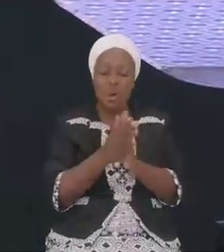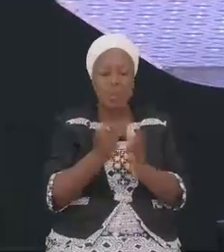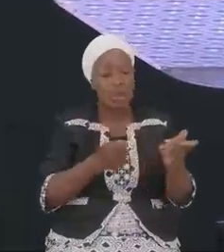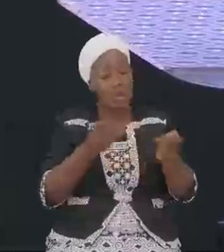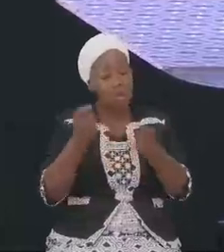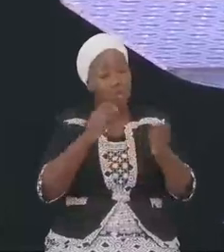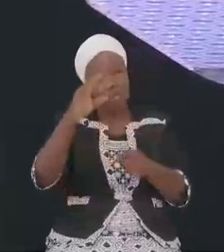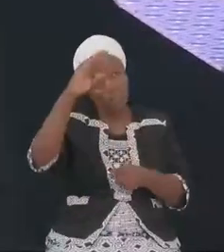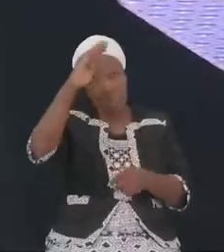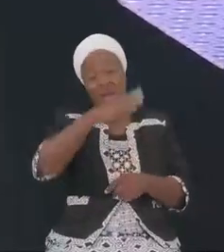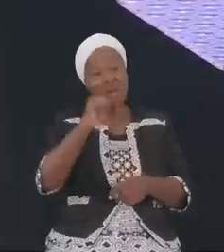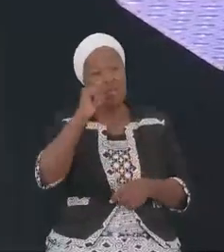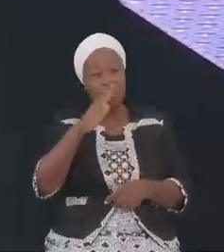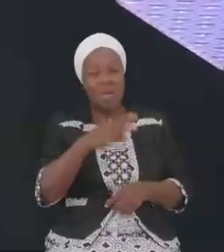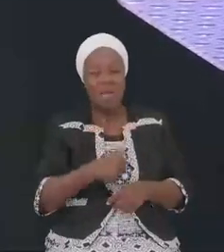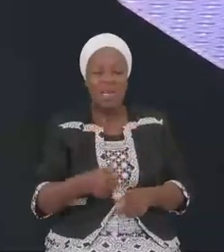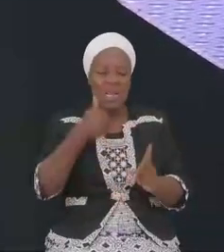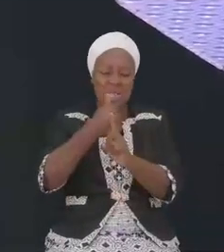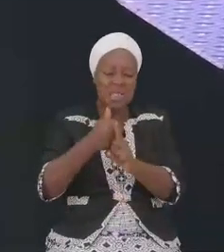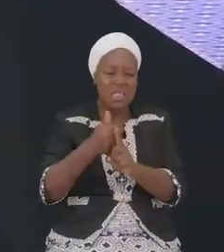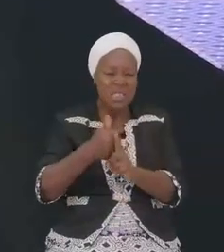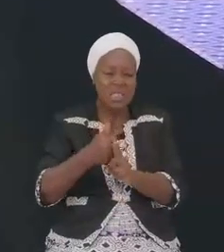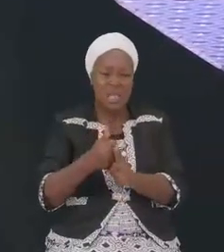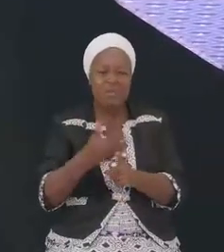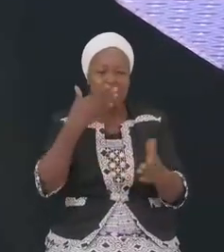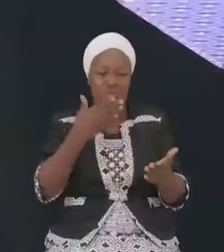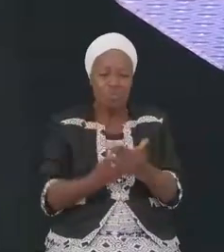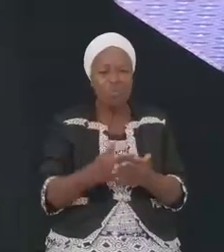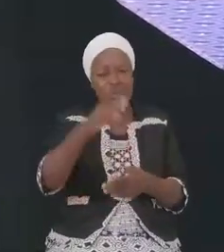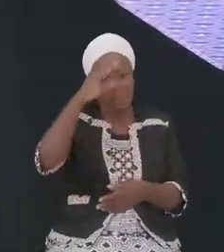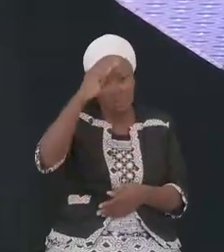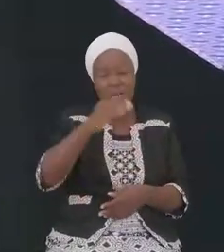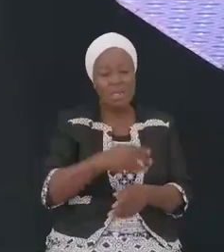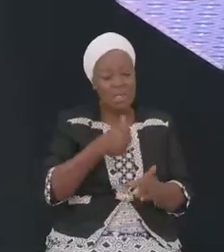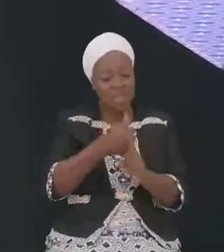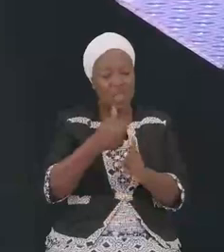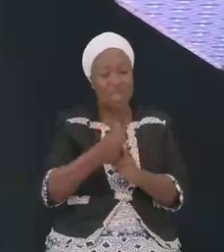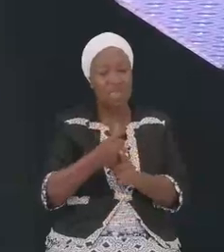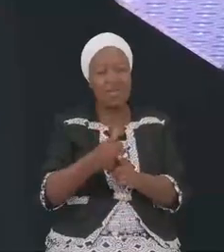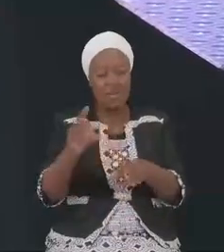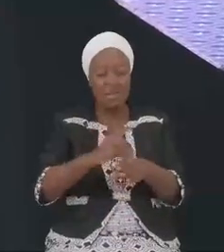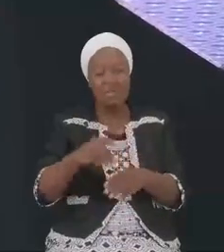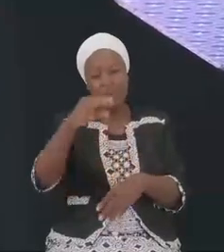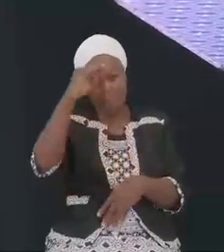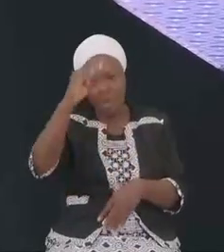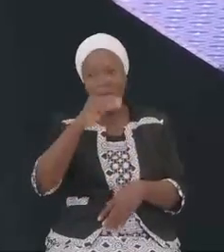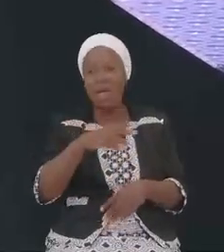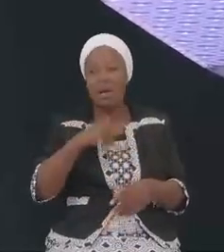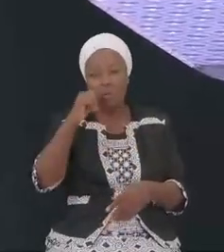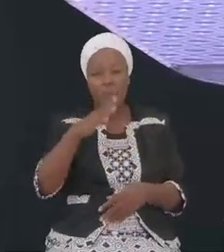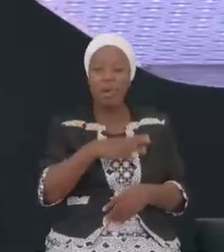un homme contrôlé, une personne, un homme discipliné, une femme disciplinée. Et lorsque